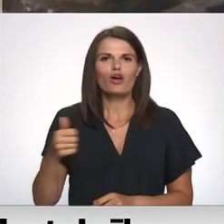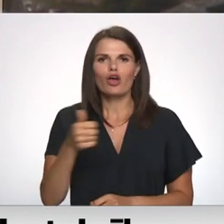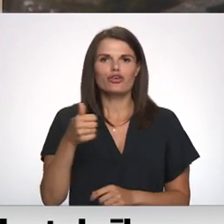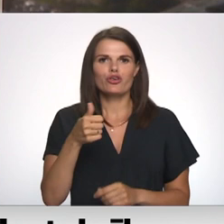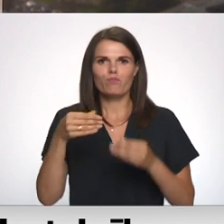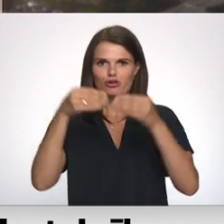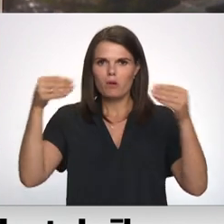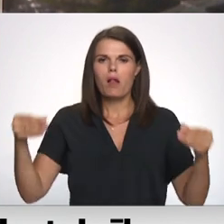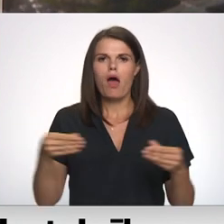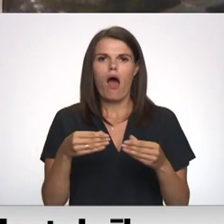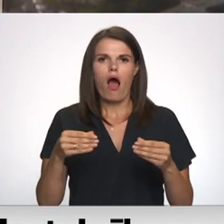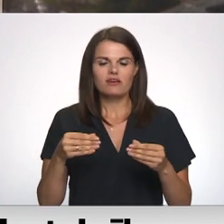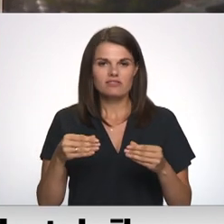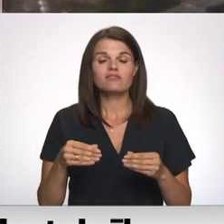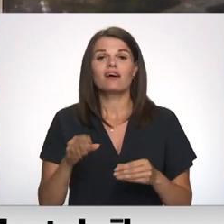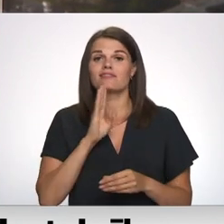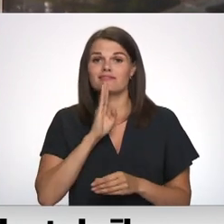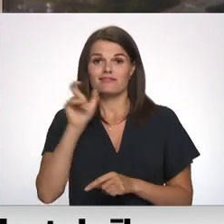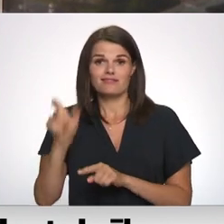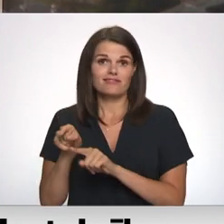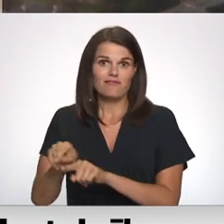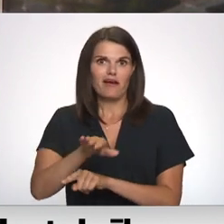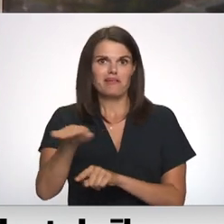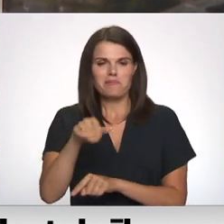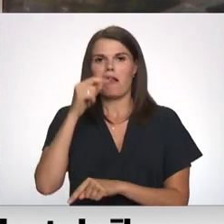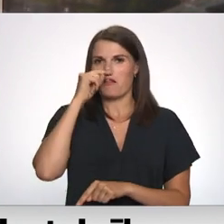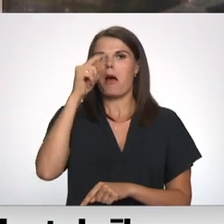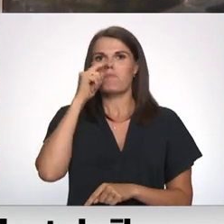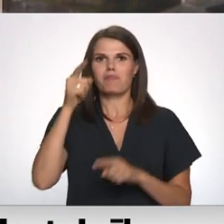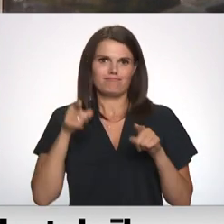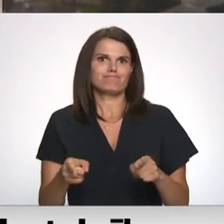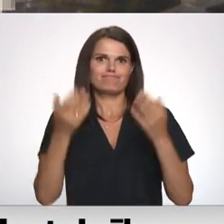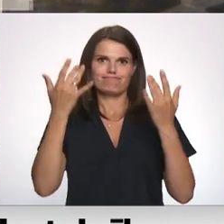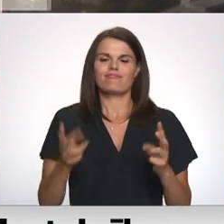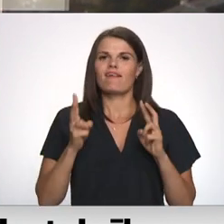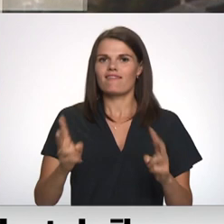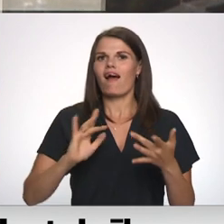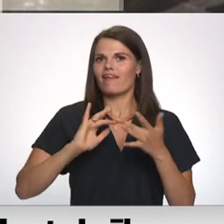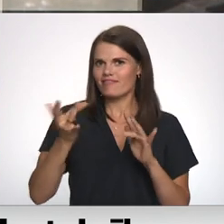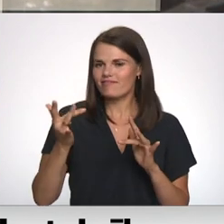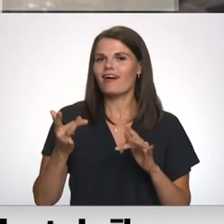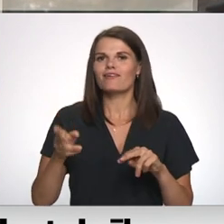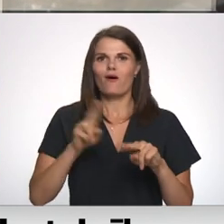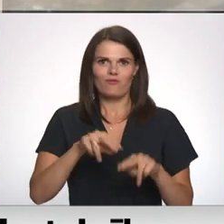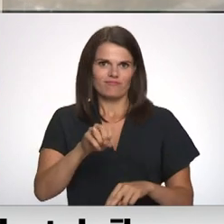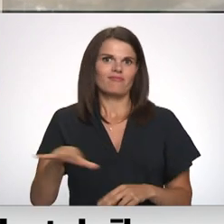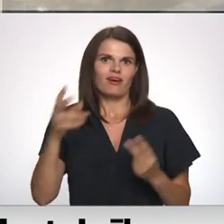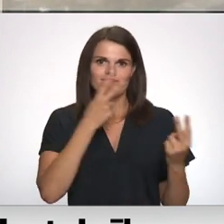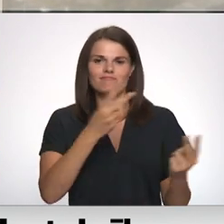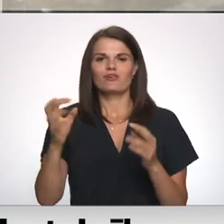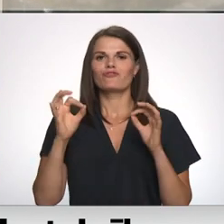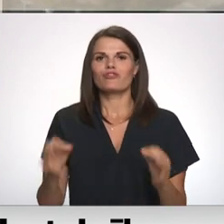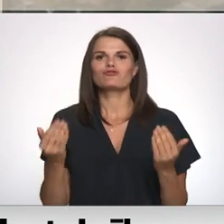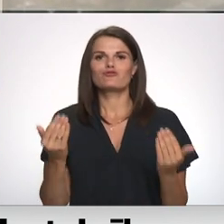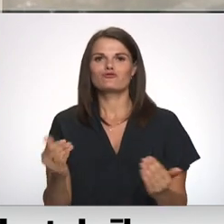atzinības plāksni. Gan Svetlāna, gan viņas ģimene lepojas ar panākumiem kā internetā, tā arī dārzā, kur tieši